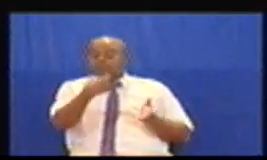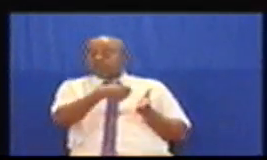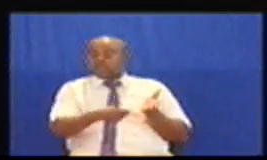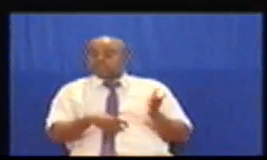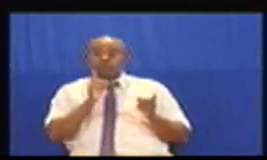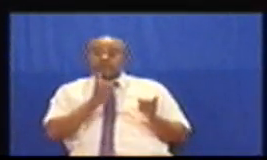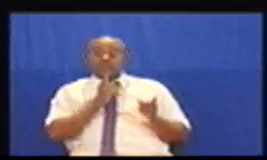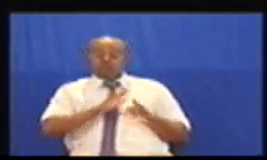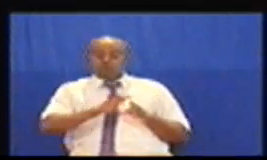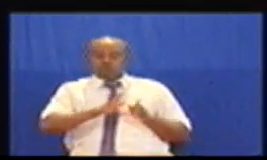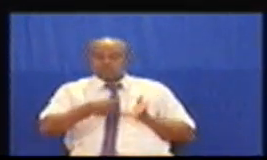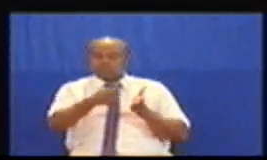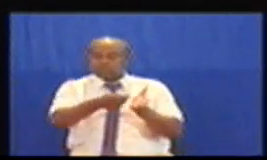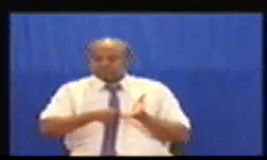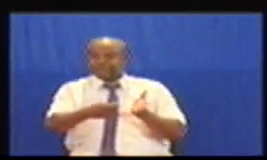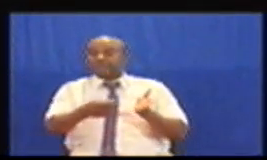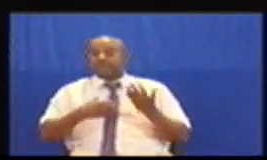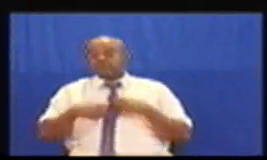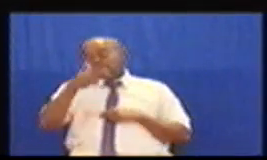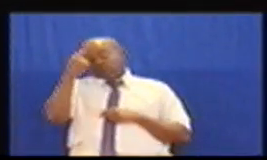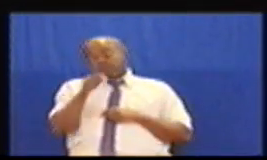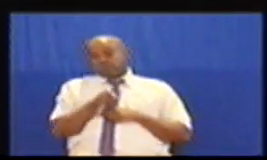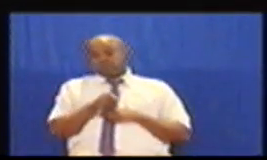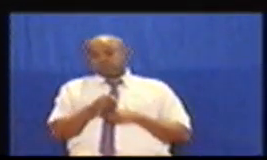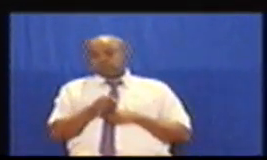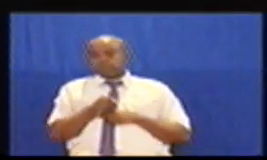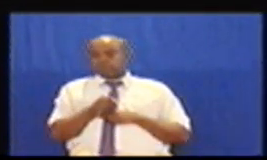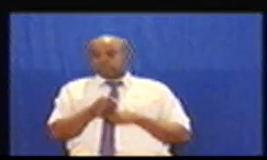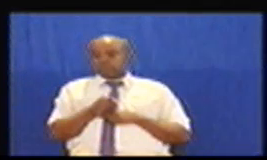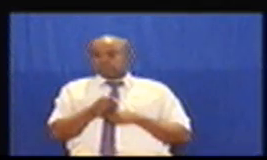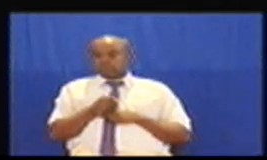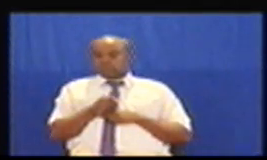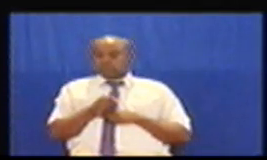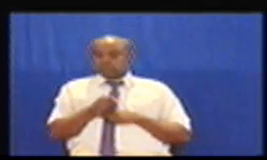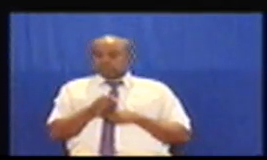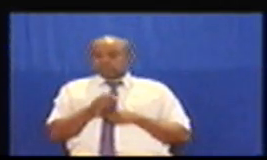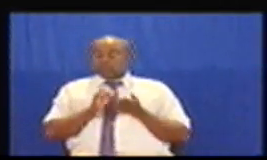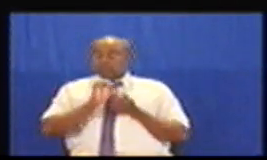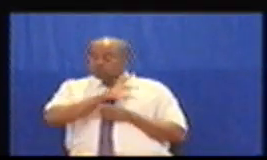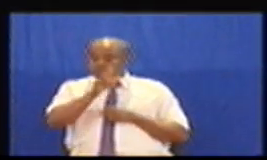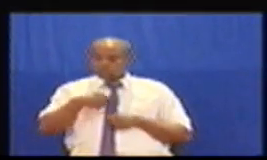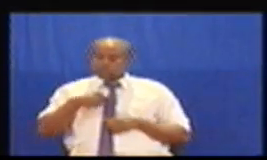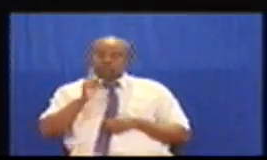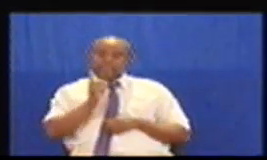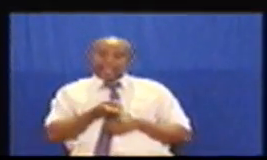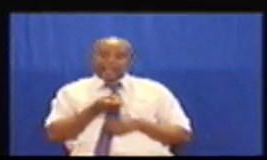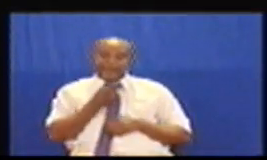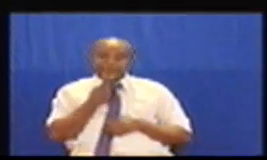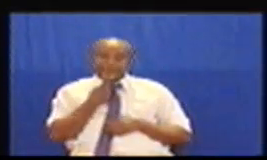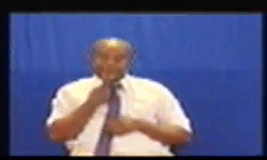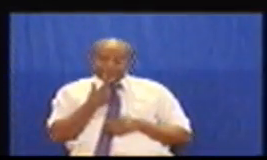maandishi, na nina hakika kabisa kwamba yale ambayo tutayajibu yataridhisha.